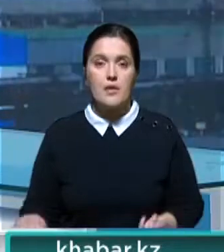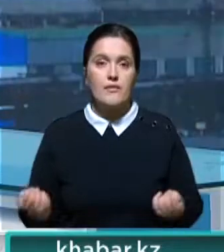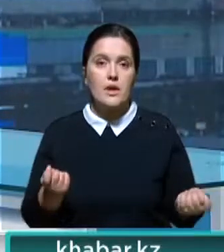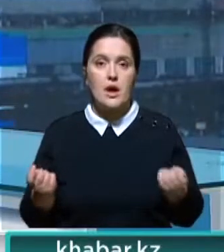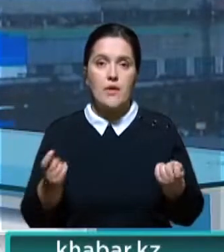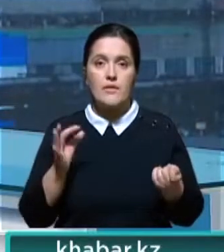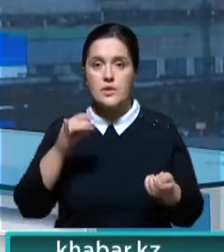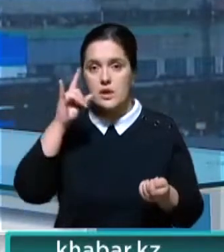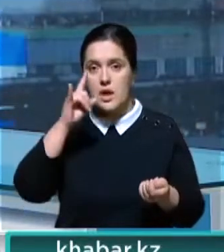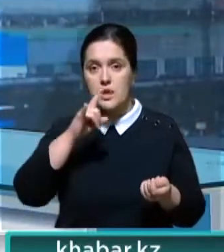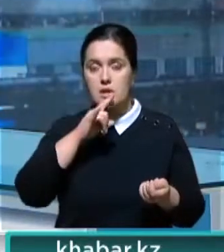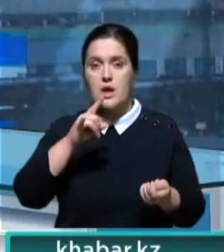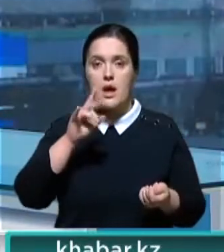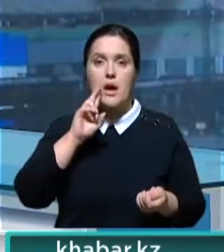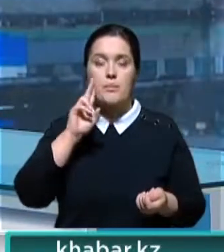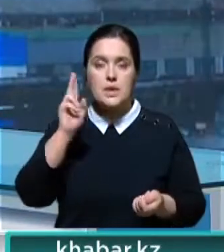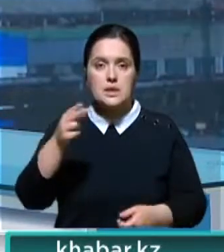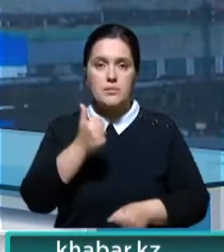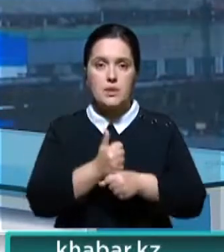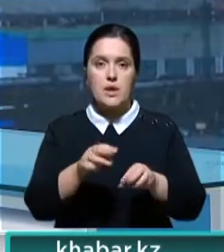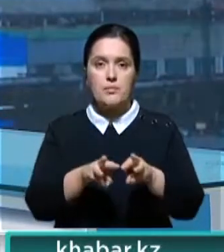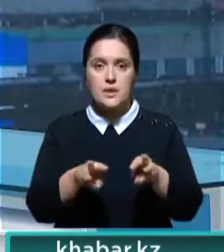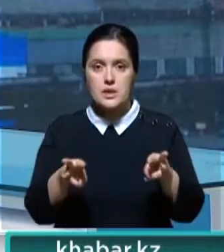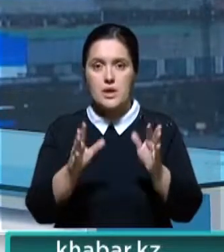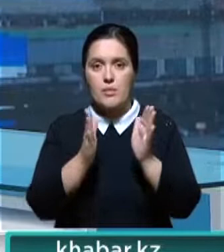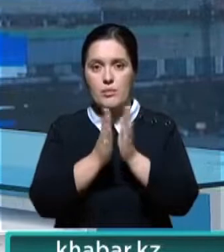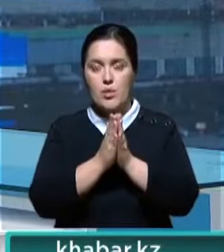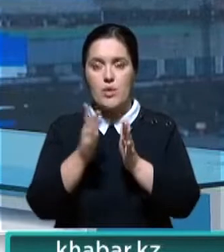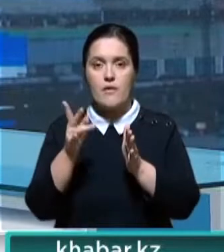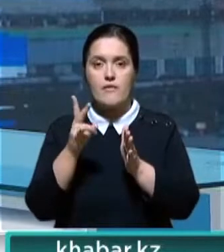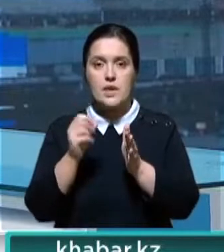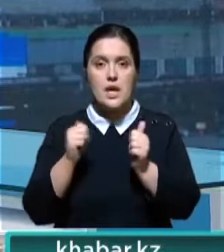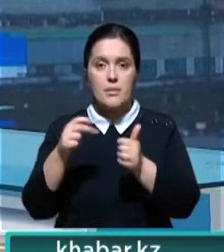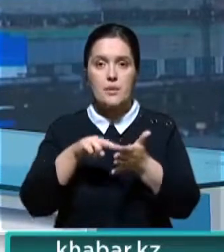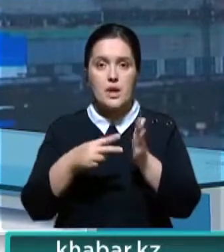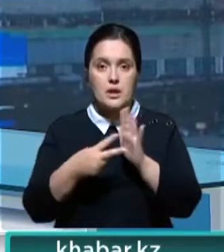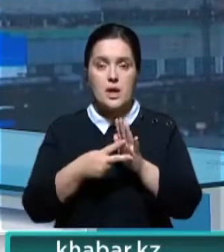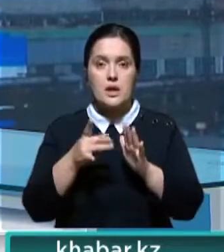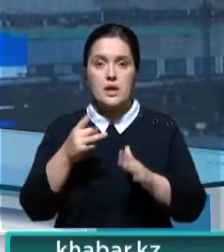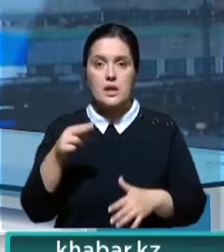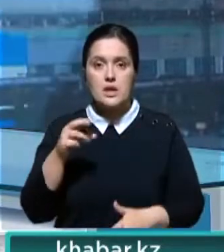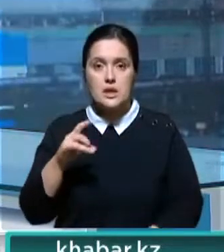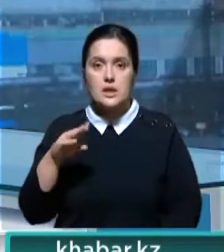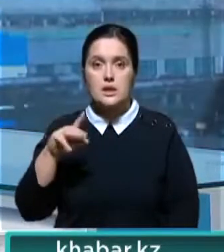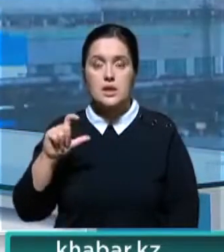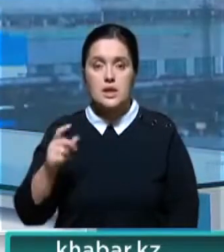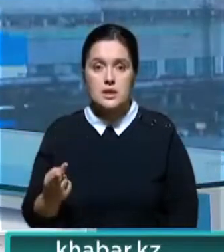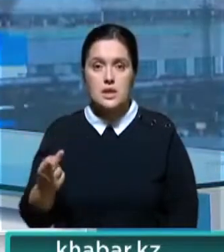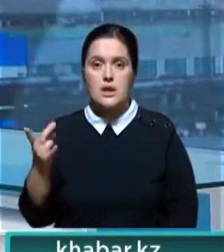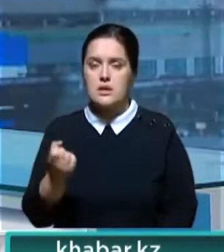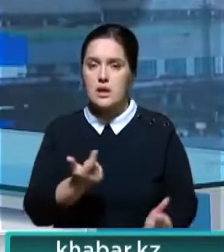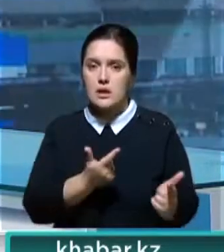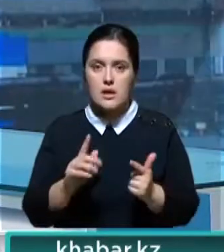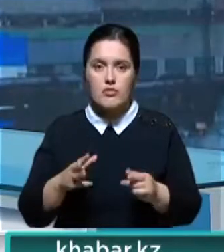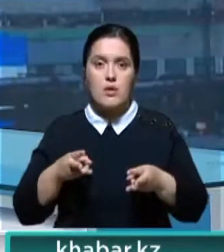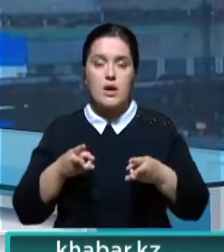Власти Восточного Казахстана обратились к премьер-министру нашей страны с просьбой назначить внеплановую проверку Риддерской ТЭЦ. Объект якобы не